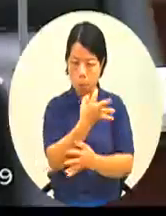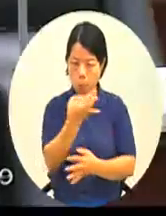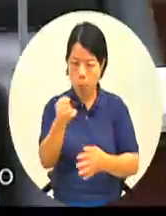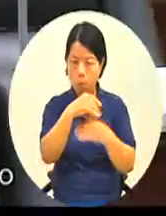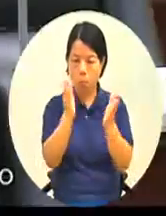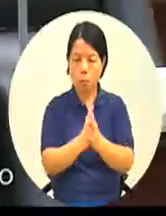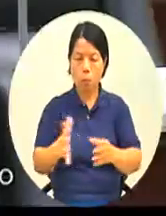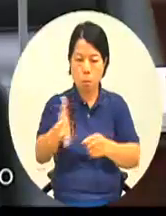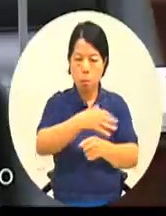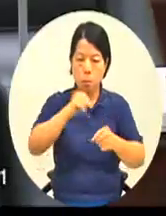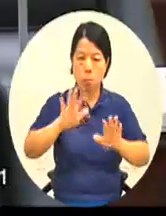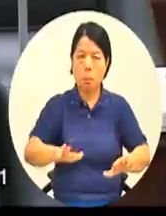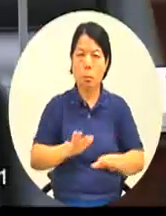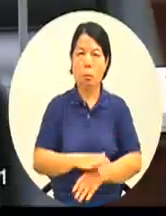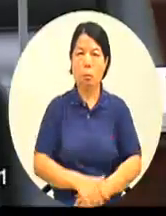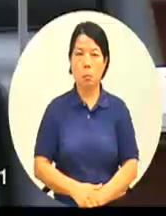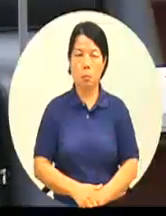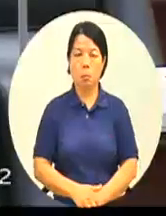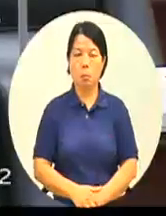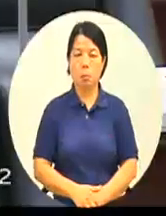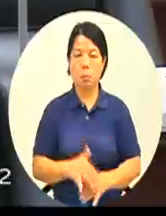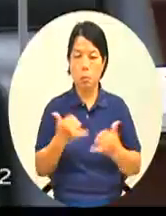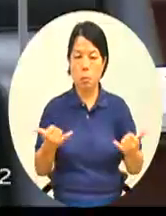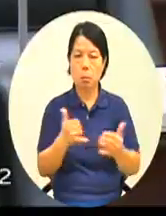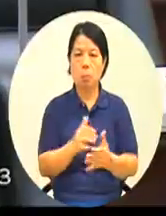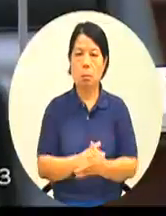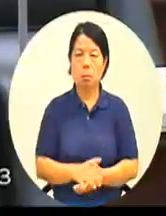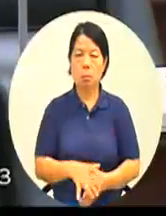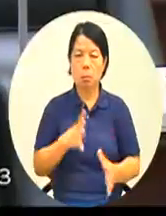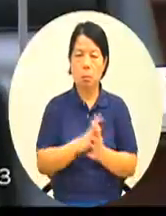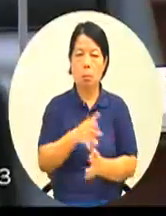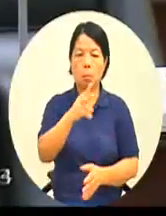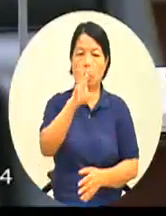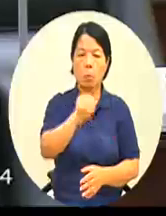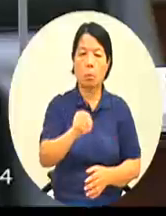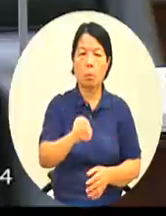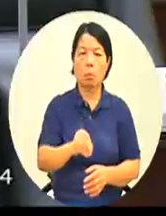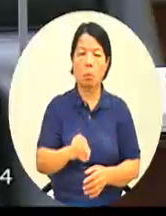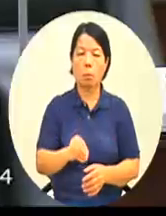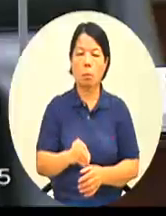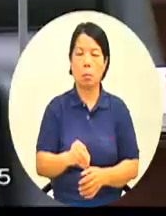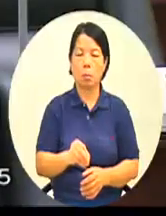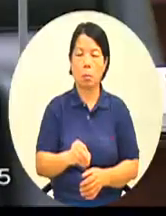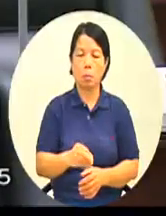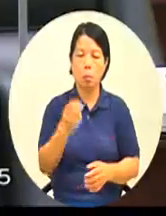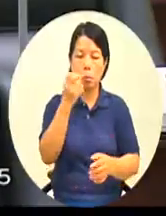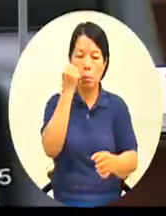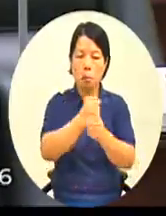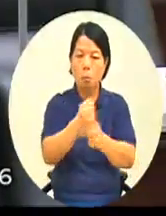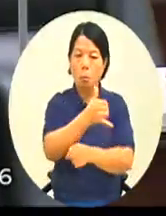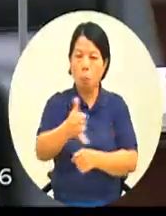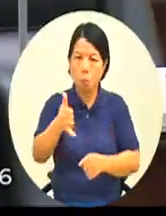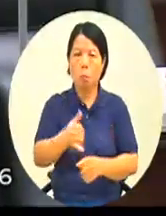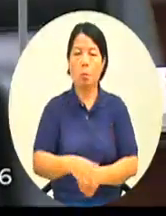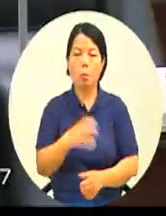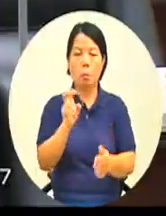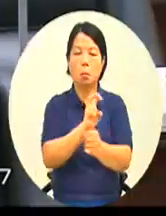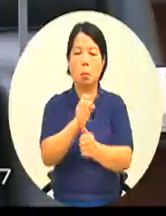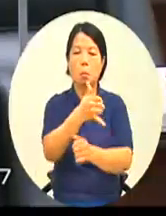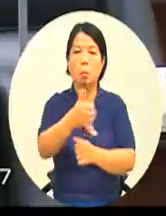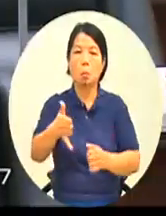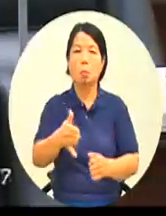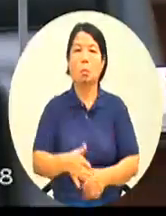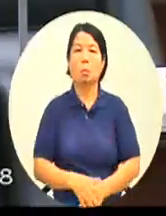全台湾大概就已经有20,000人的这个照护员。可是呢，这些照护员他